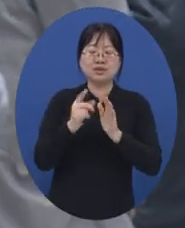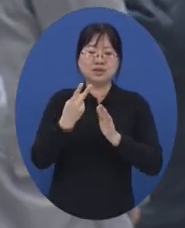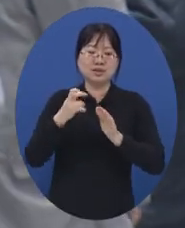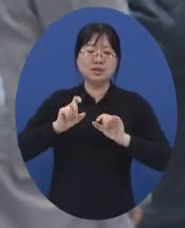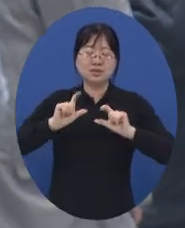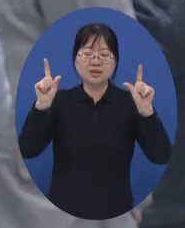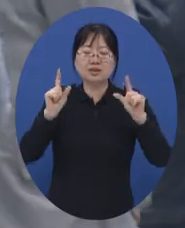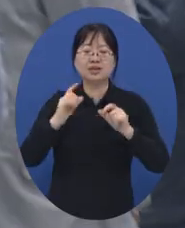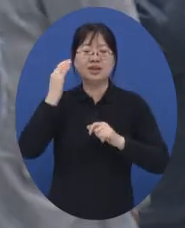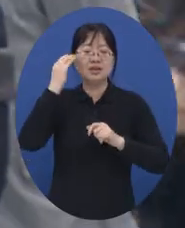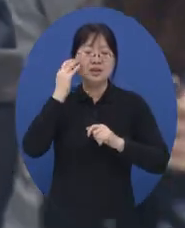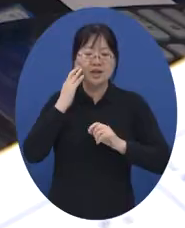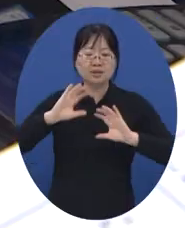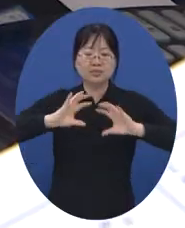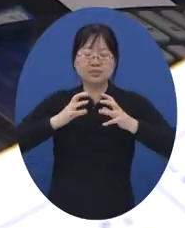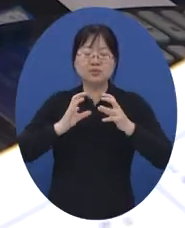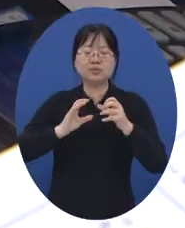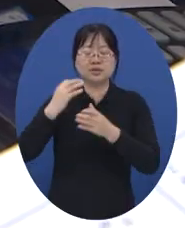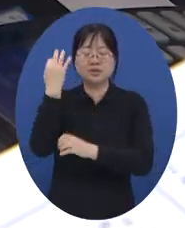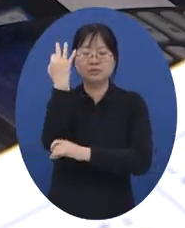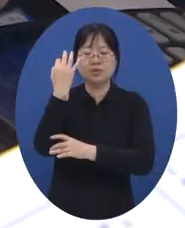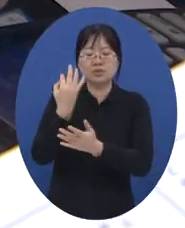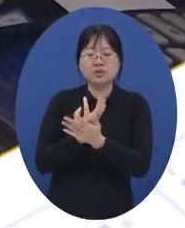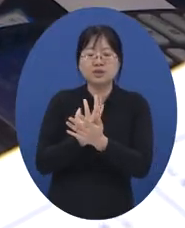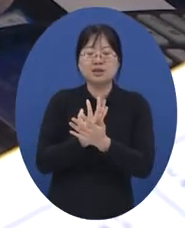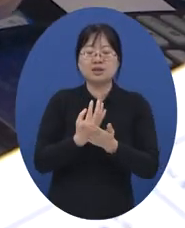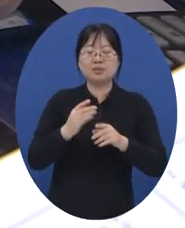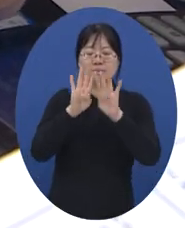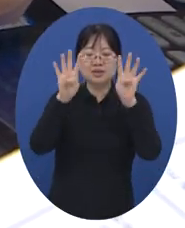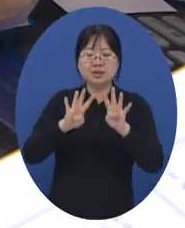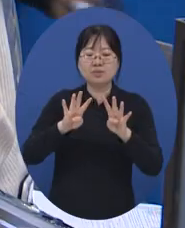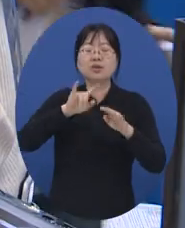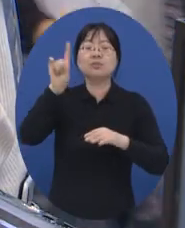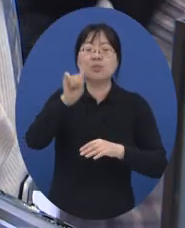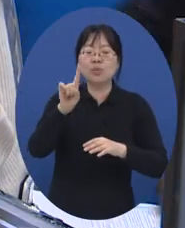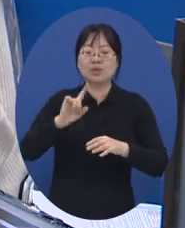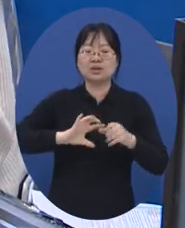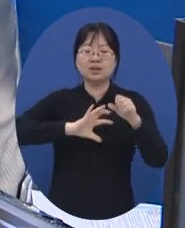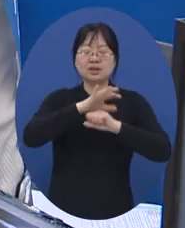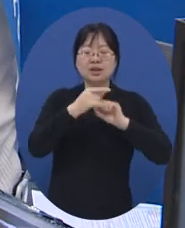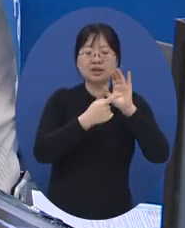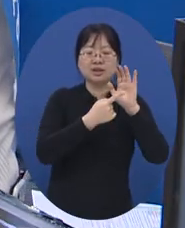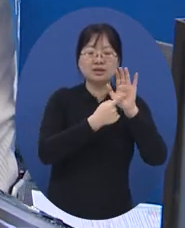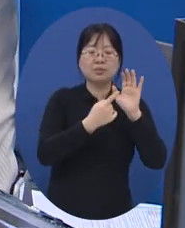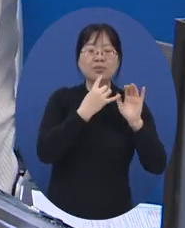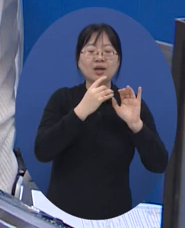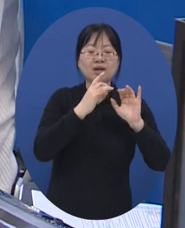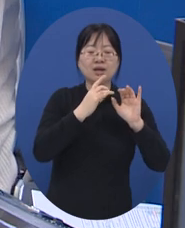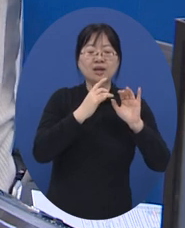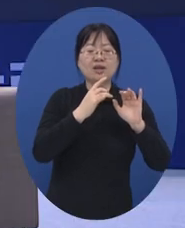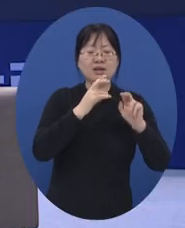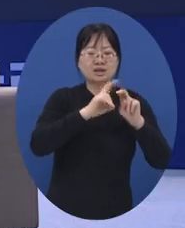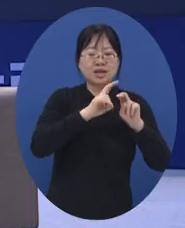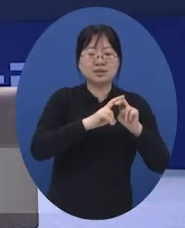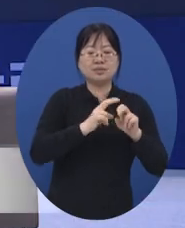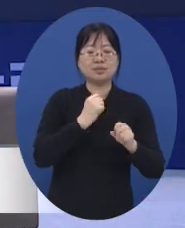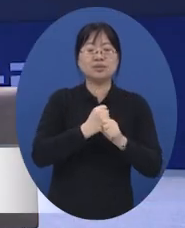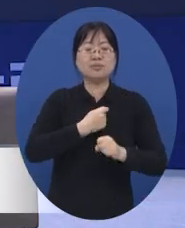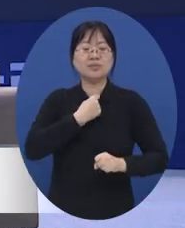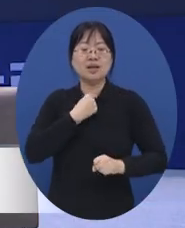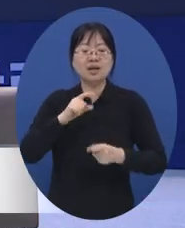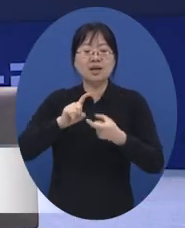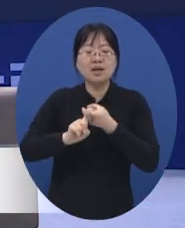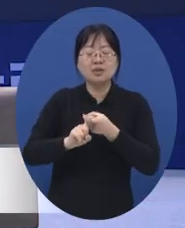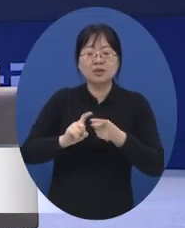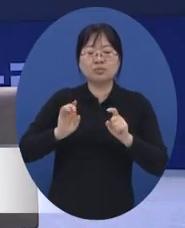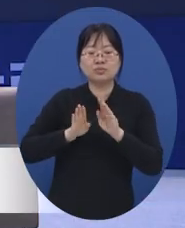대한민국 기본소득 박람회는 개념을 알리는 데에서 그치지 않고 세계적인 공론화의 자리로 만들겠다는 목표입니다. 관련